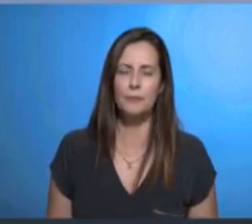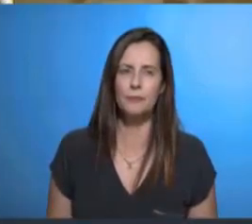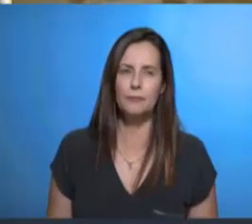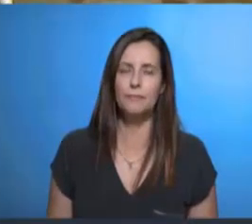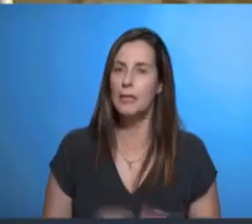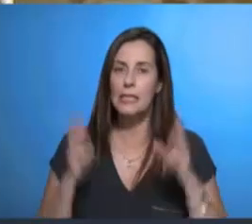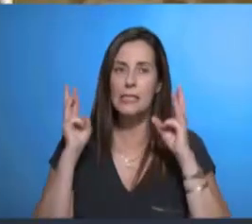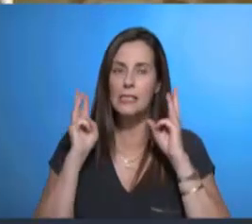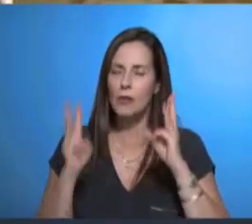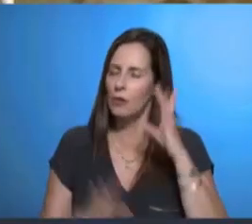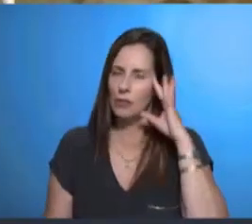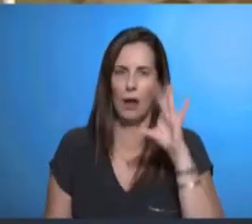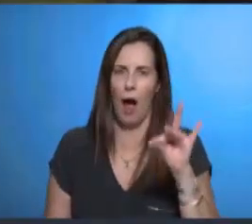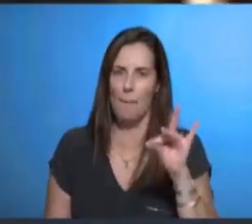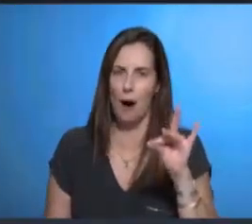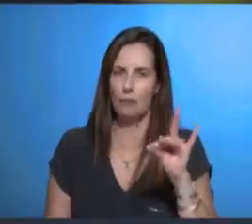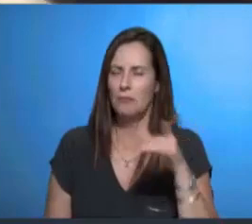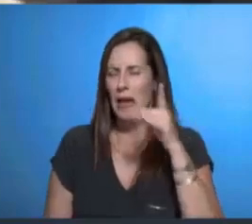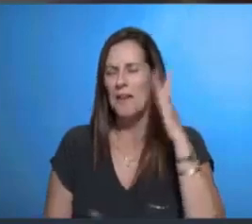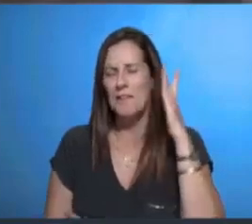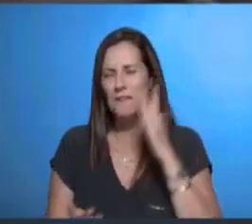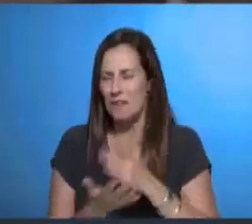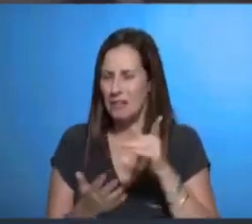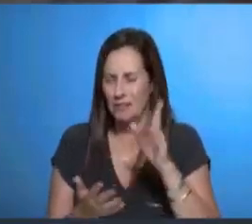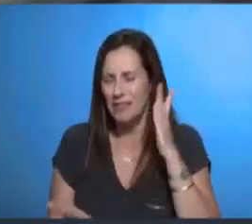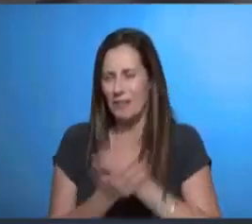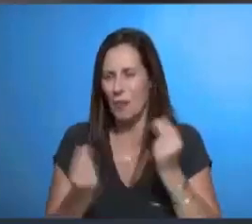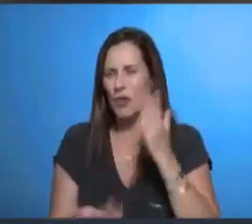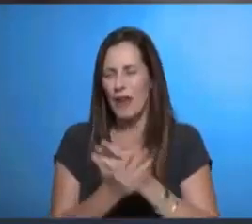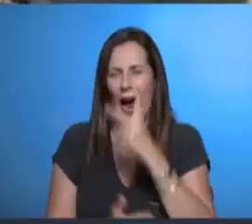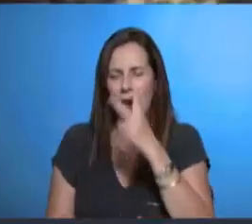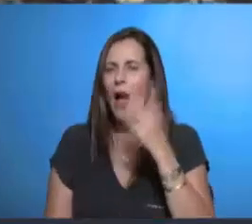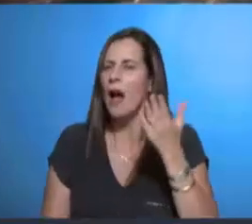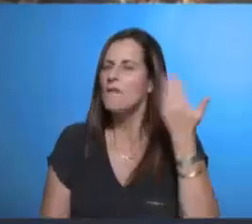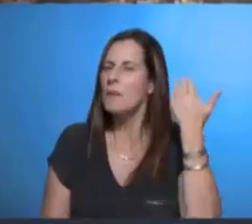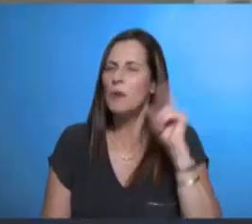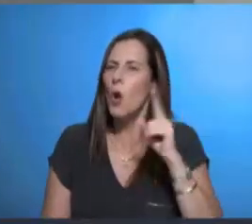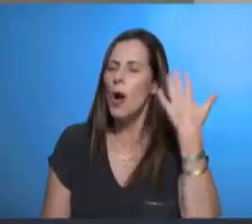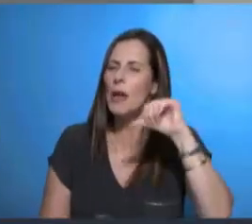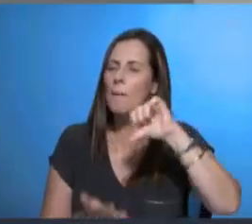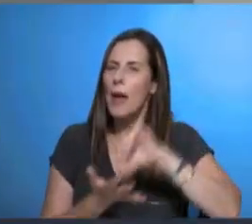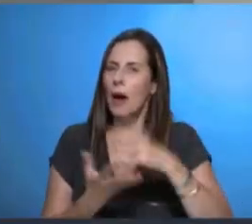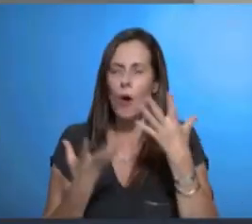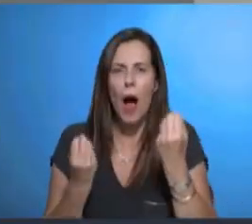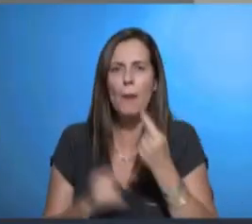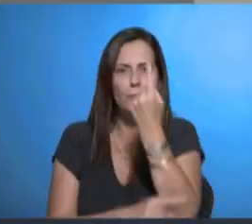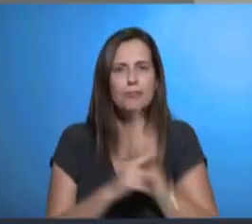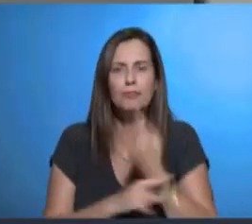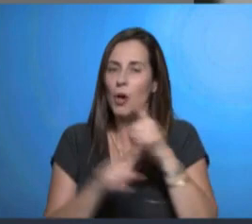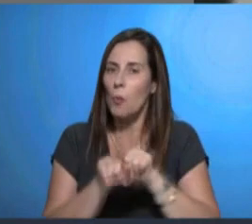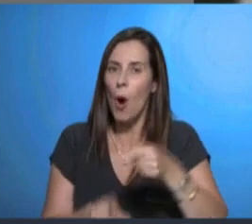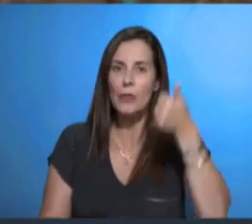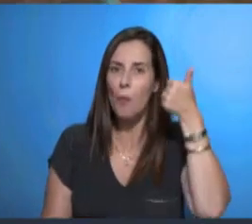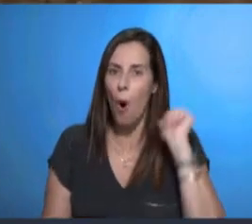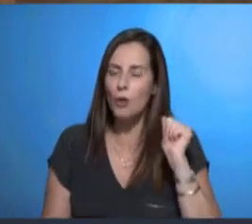שדרות בפוסט-טראומה, לא שמראות כאלה הם בלתי אפשריים כאן, ובכל זאת מזמן לא נראה בעיר מתח רקטות כזה שהיה